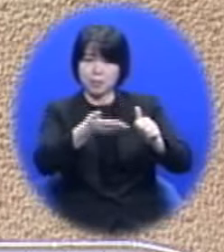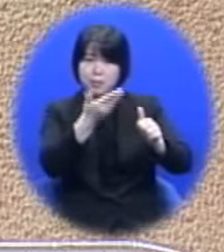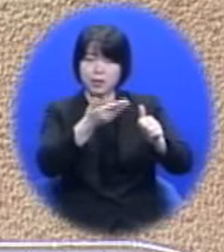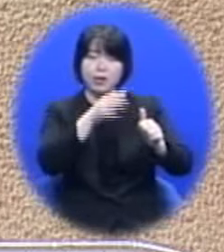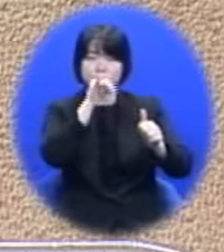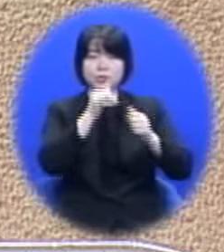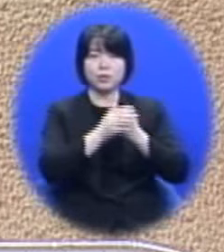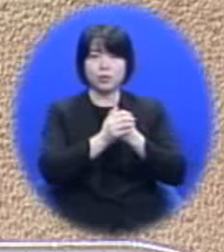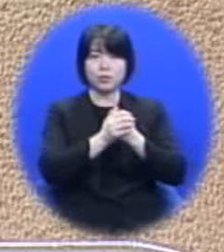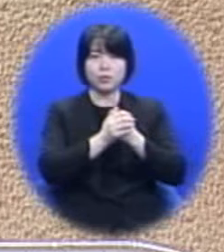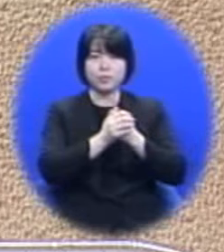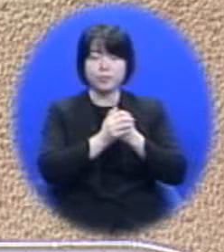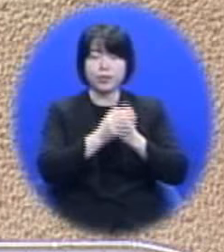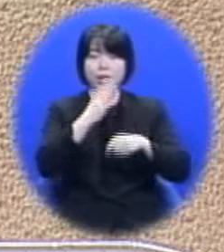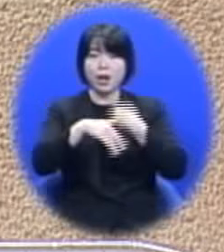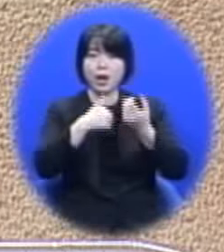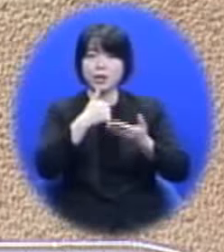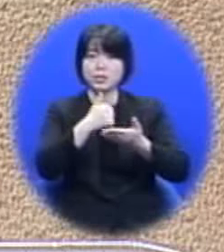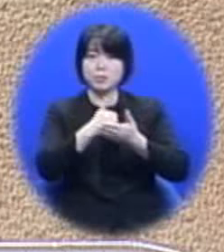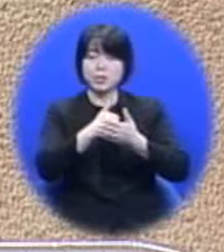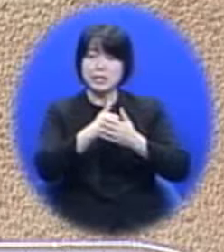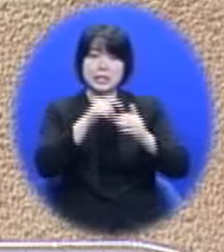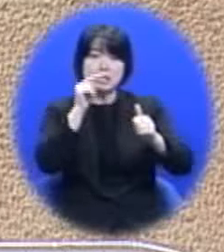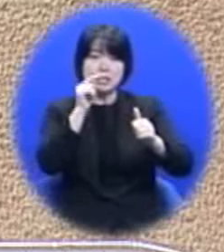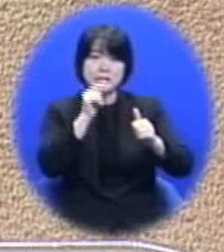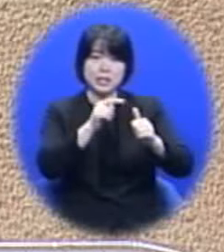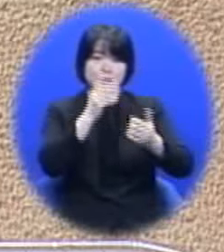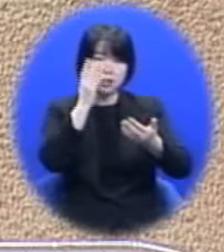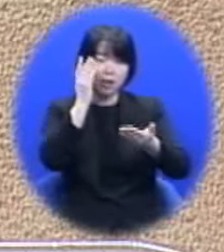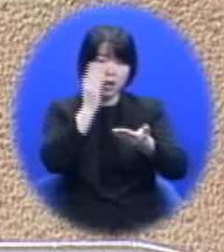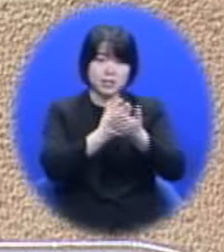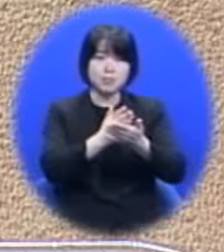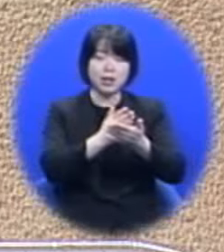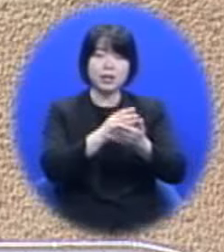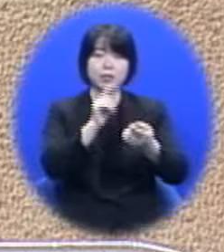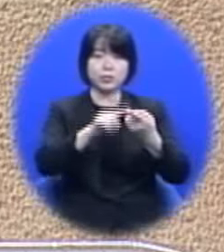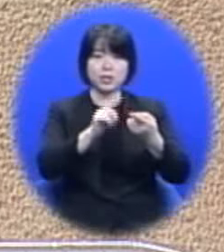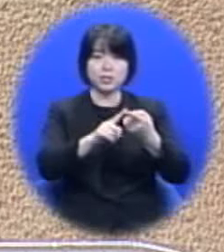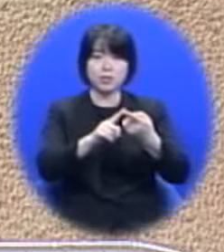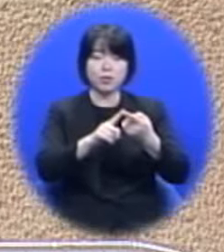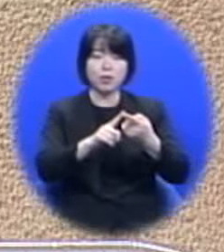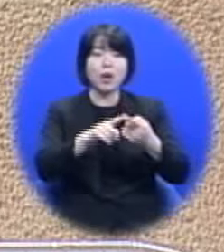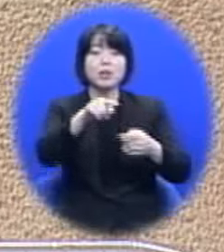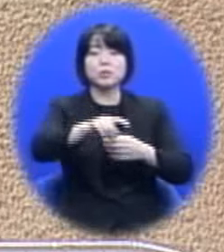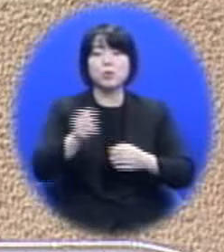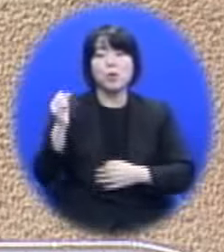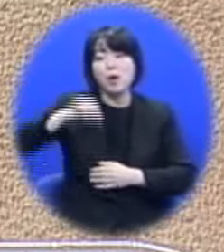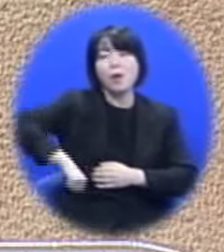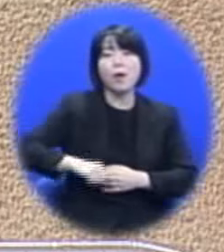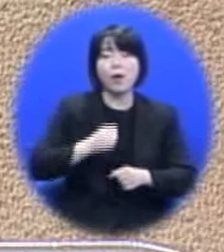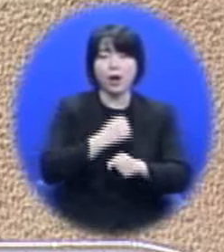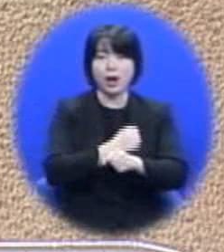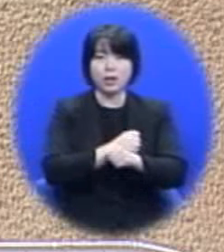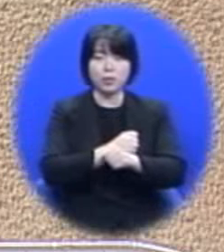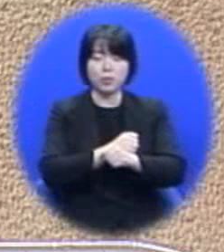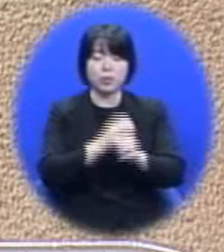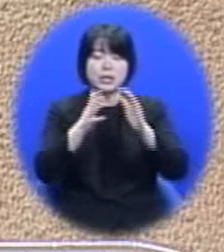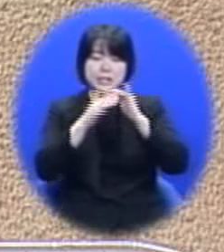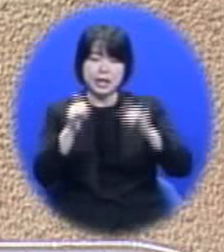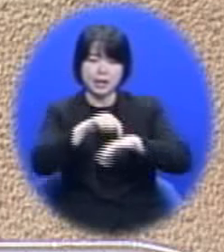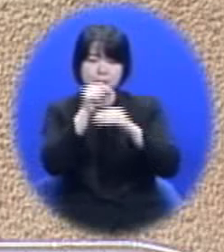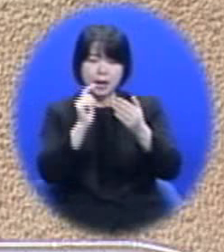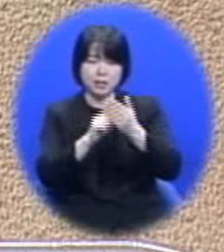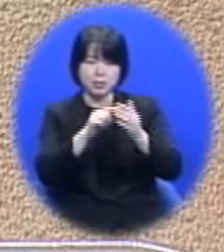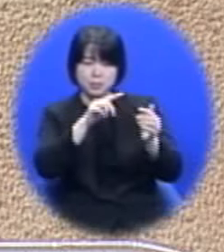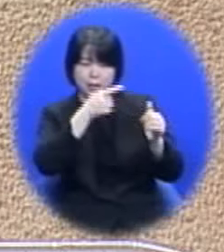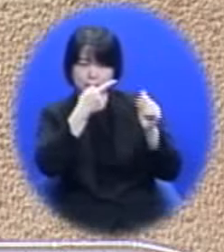시작했습니다. 하나님이 하라고 하지 말라고 한 것을 하라고 불순종하라고 사람의 마음을